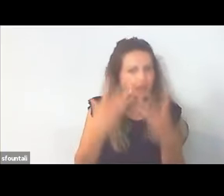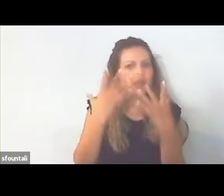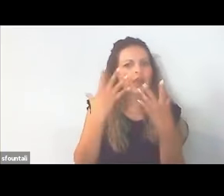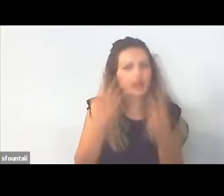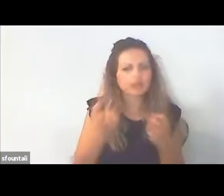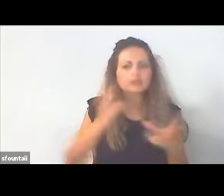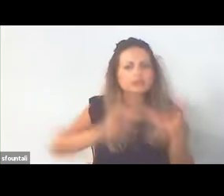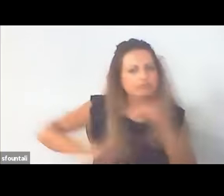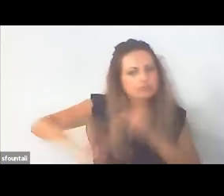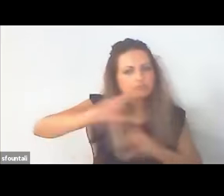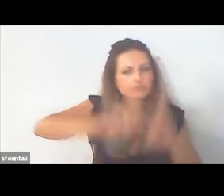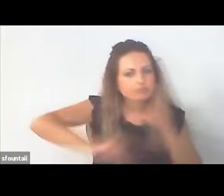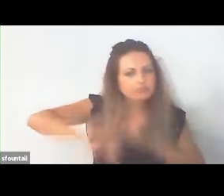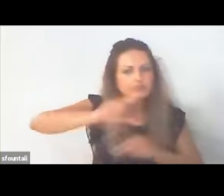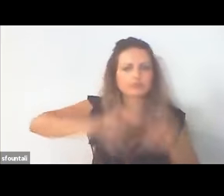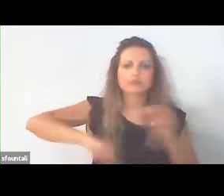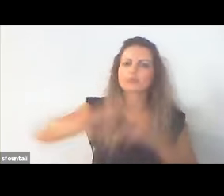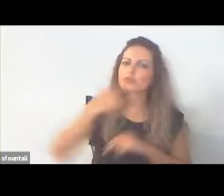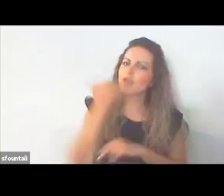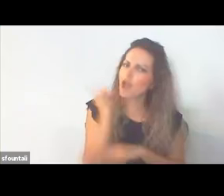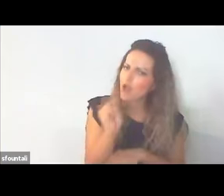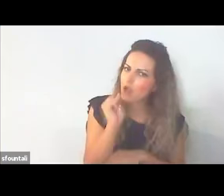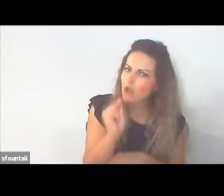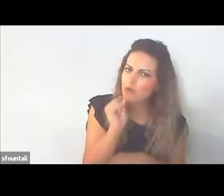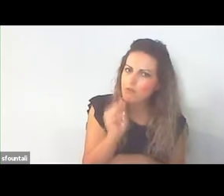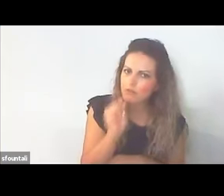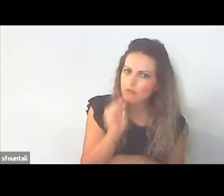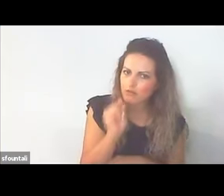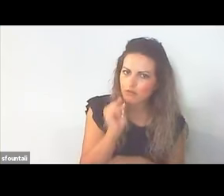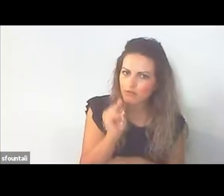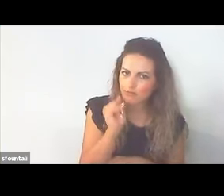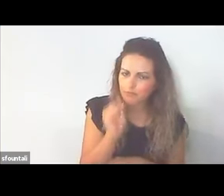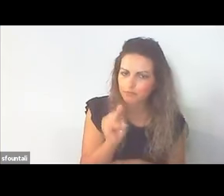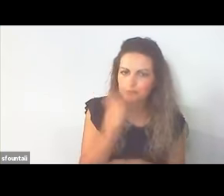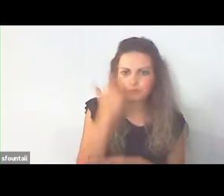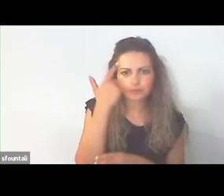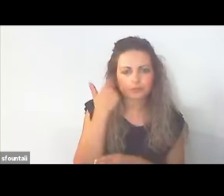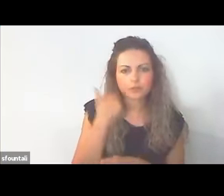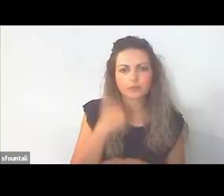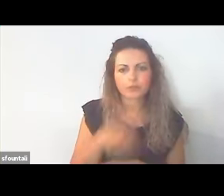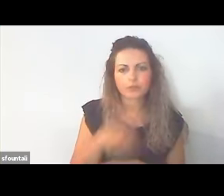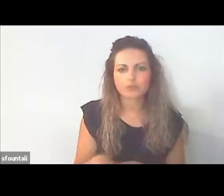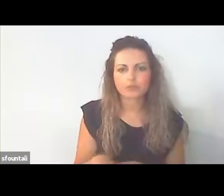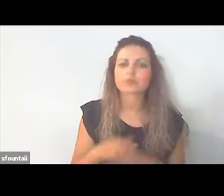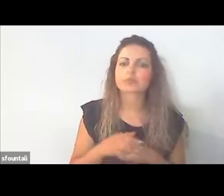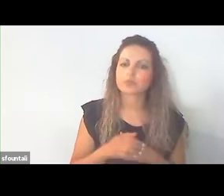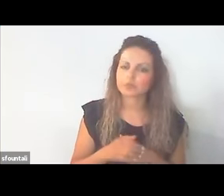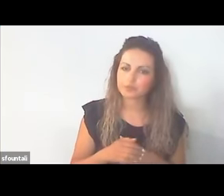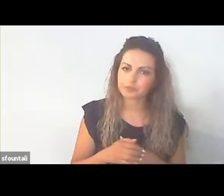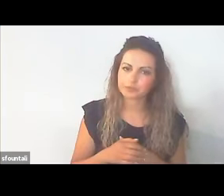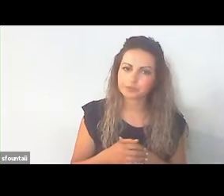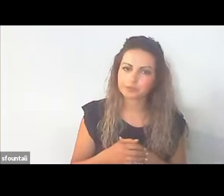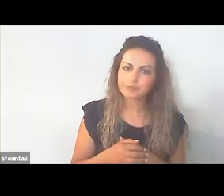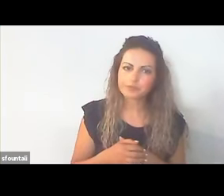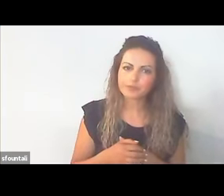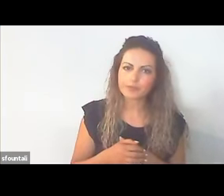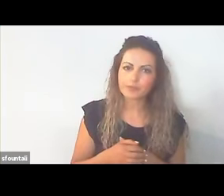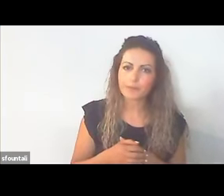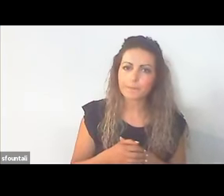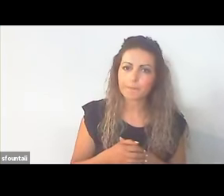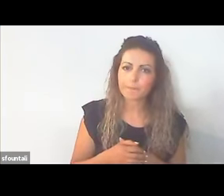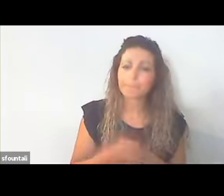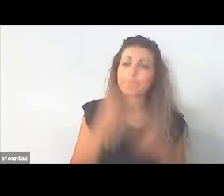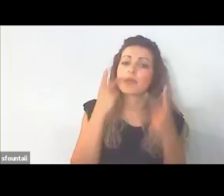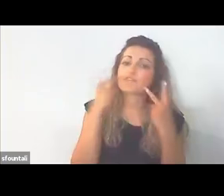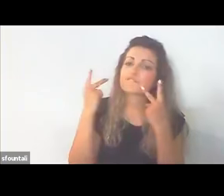συζητιούνται υπό ένα διαφορετικό πρίσμα, κατά τη γνώμη μου, υπό ακριβώς αυτή την ανάπτυξη του γυναικείου και του φεμινιστικού κινήματος. Βλέπουμε